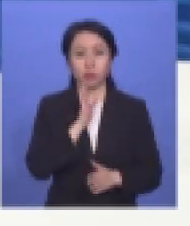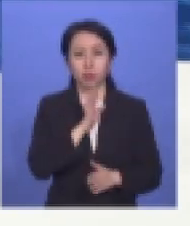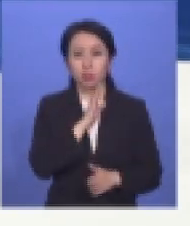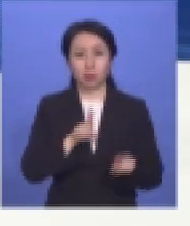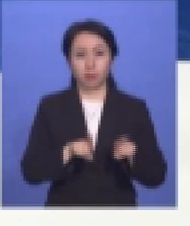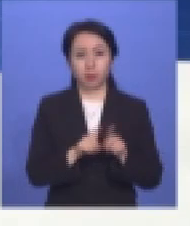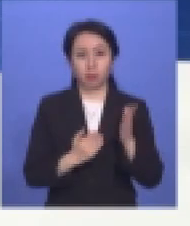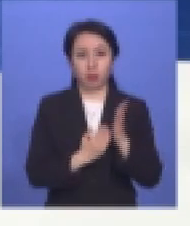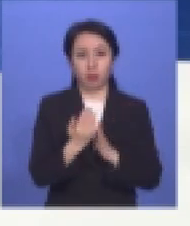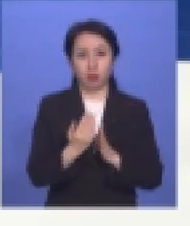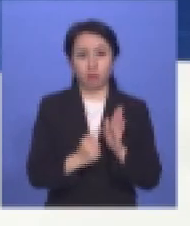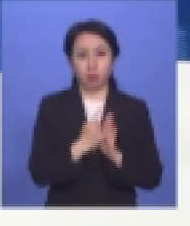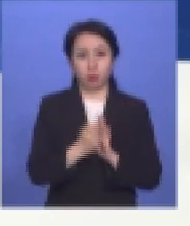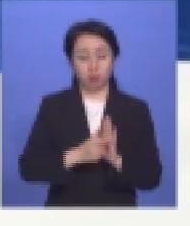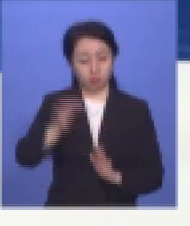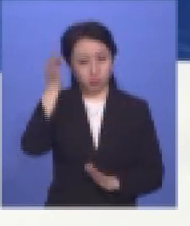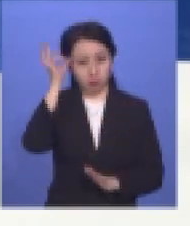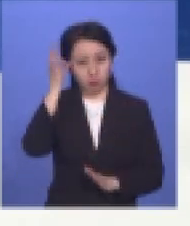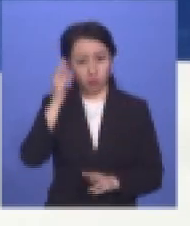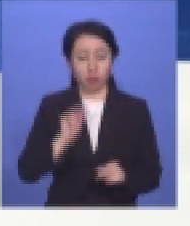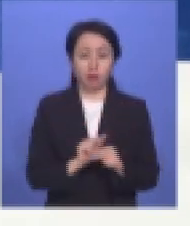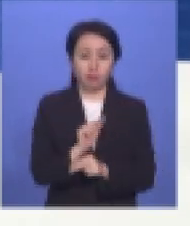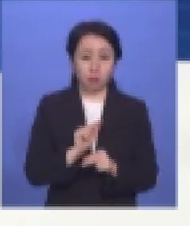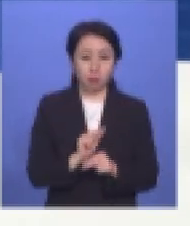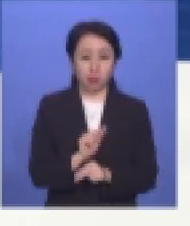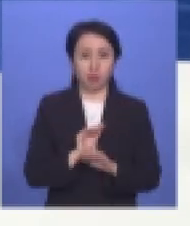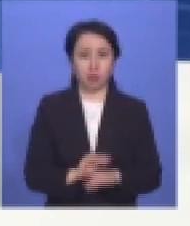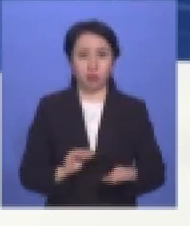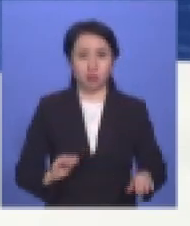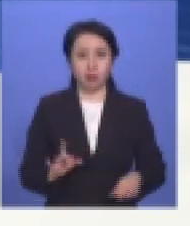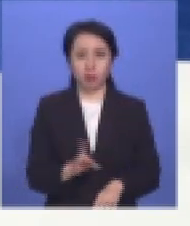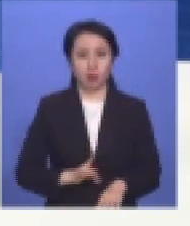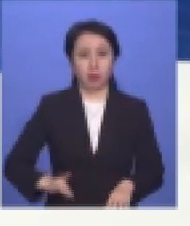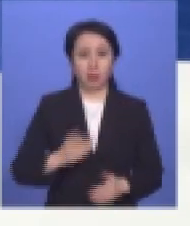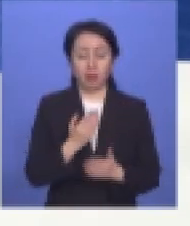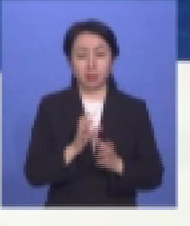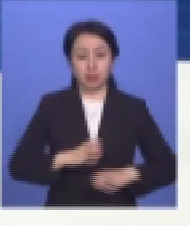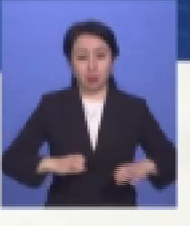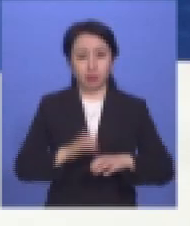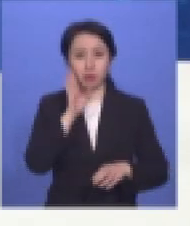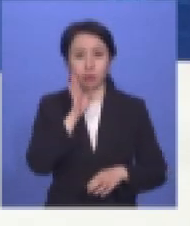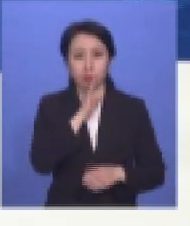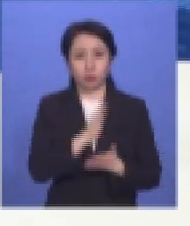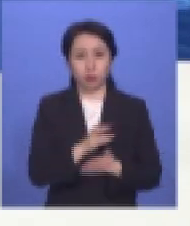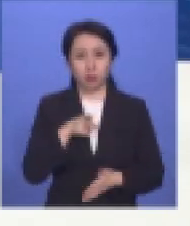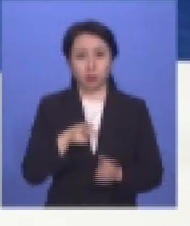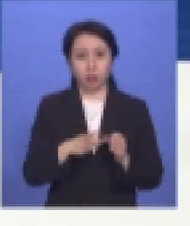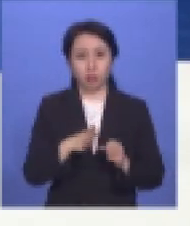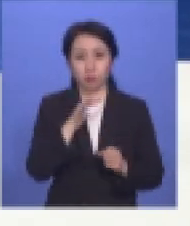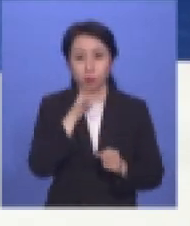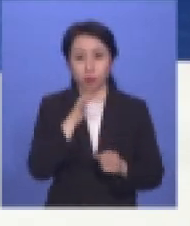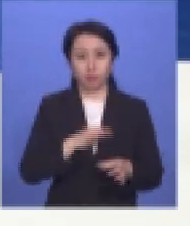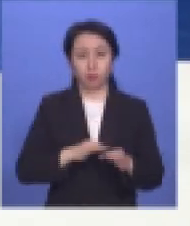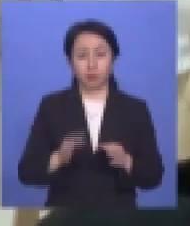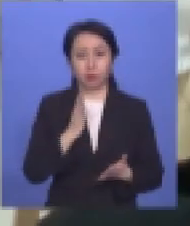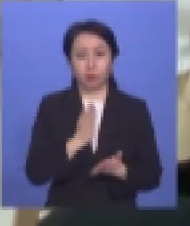росту женщин, а также подняли вопросы психологического воспитания детей. Региональный совет матерей существует с